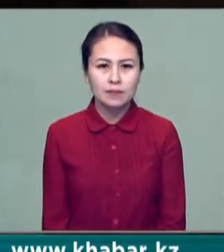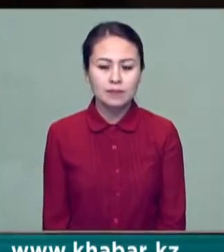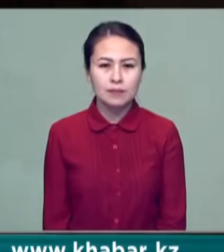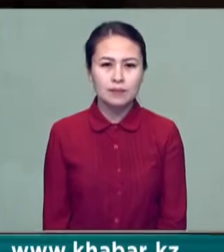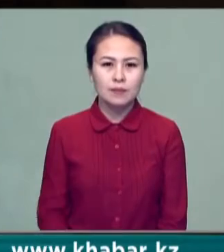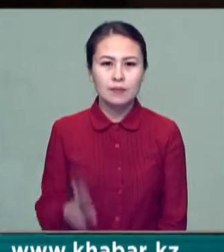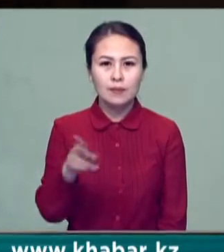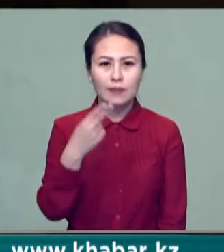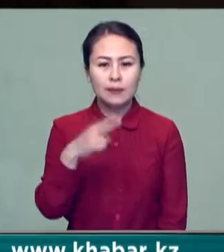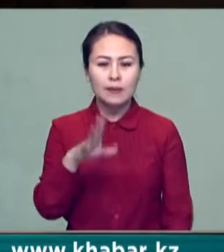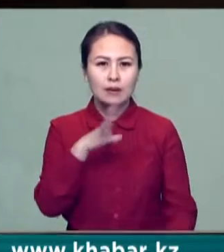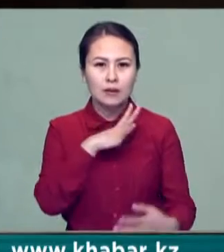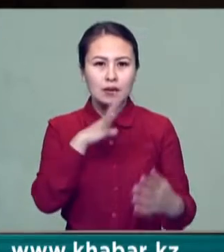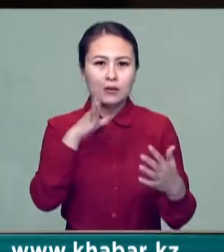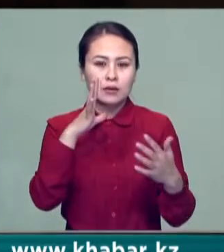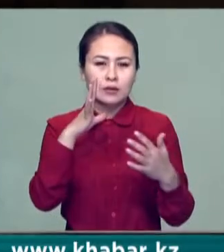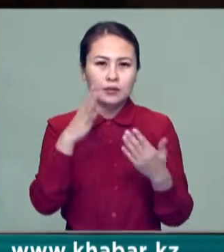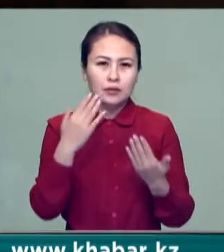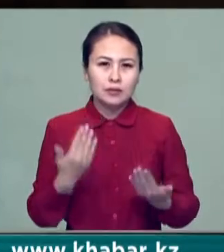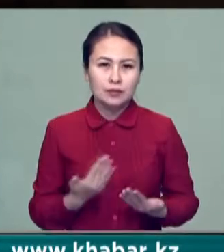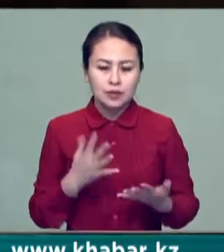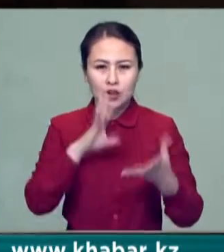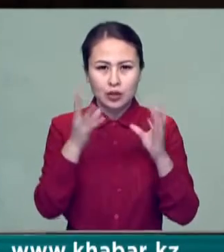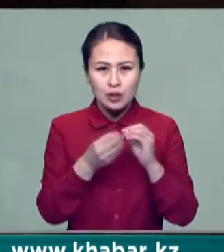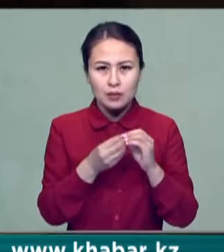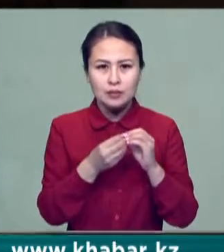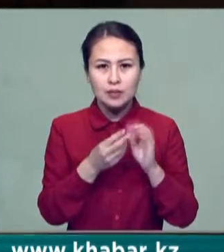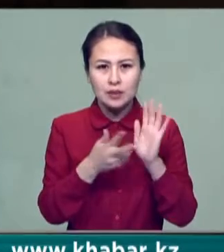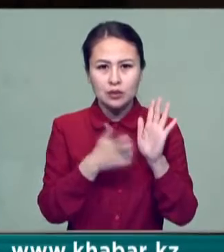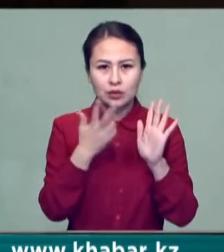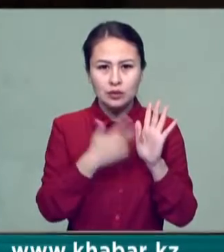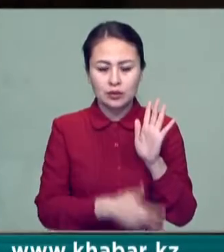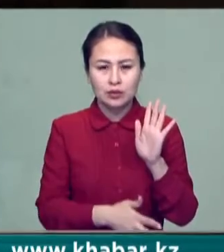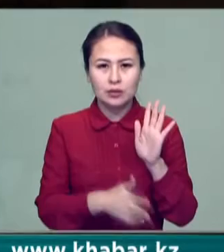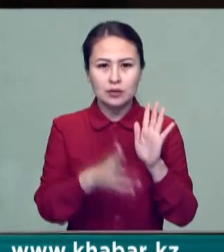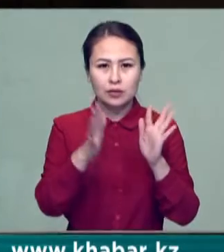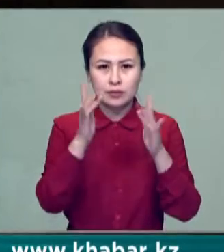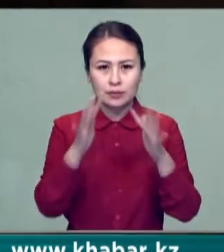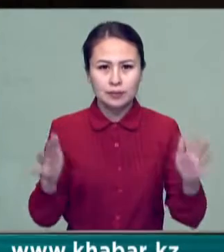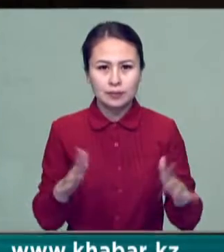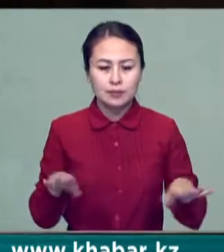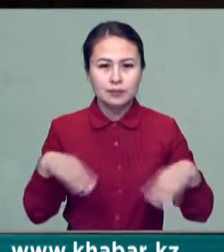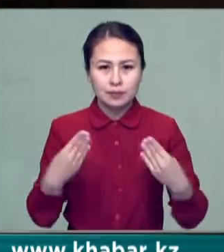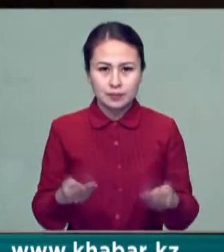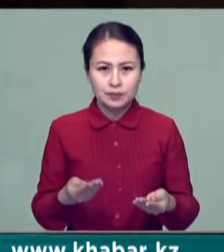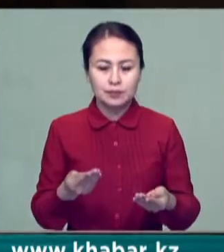18-19 күні жағдайына жалпы 880 шырша берілген, оның ішінде